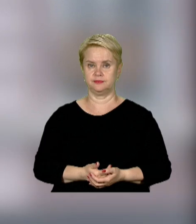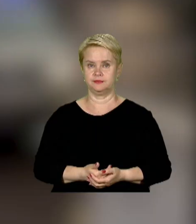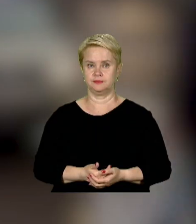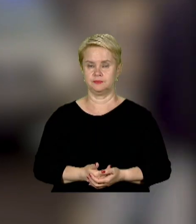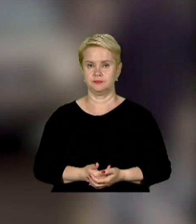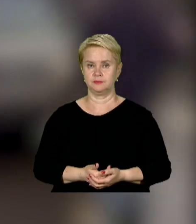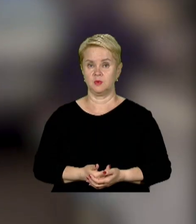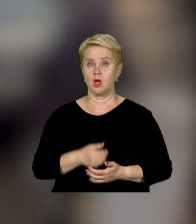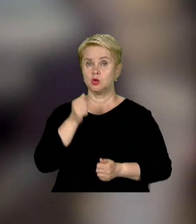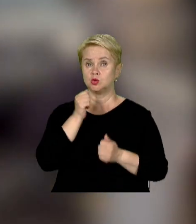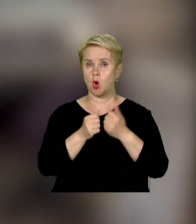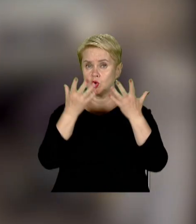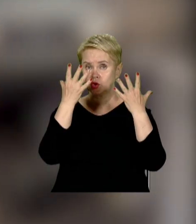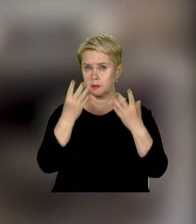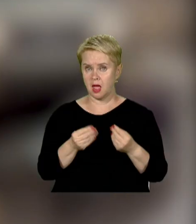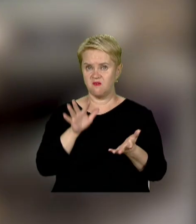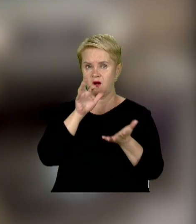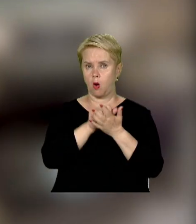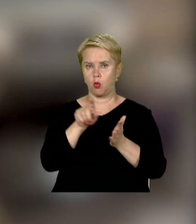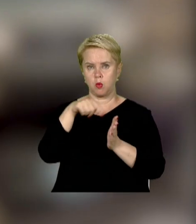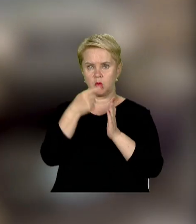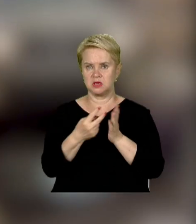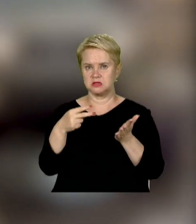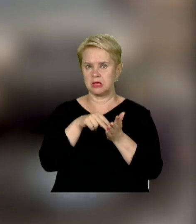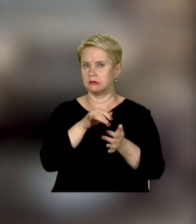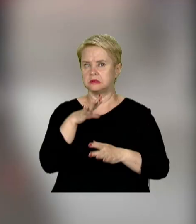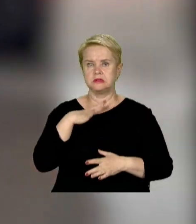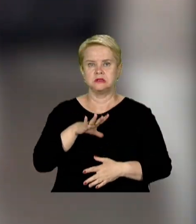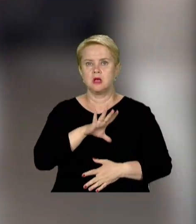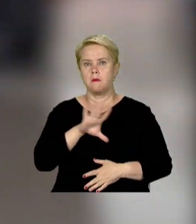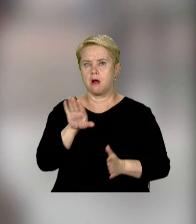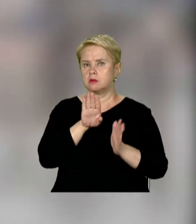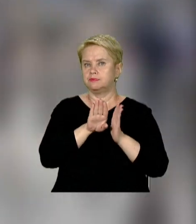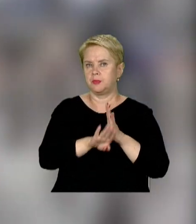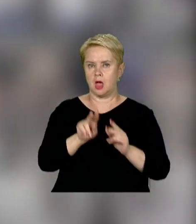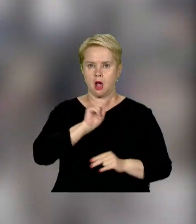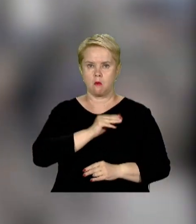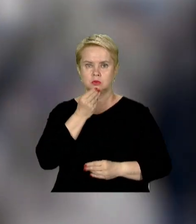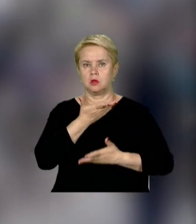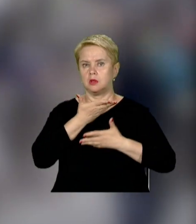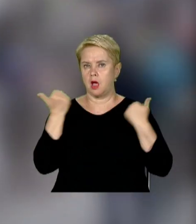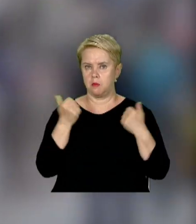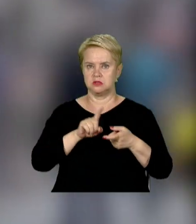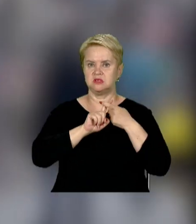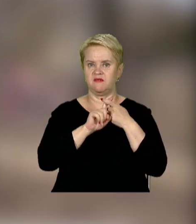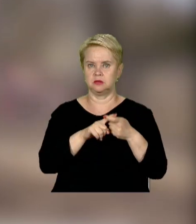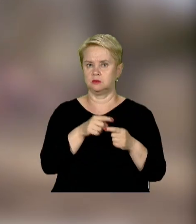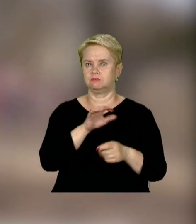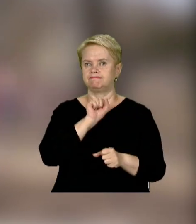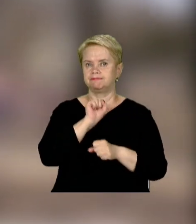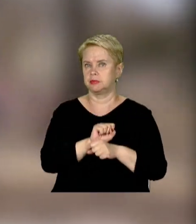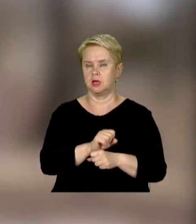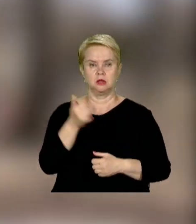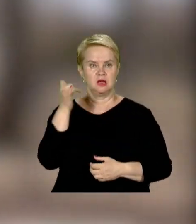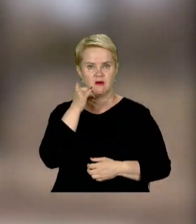сторони. З кожним днем жити в окупованому місті ставало все нестерпніше. Роботи та їжі не було, зв'язок глушили. Тому